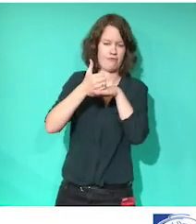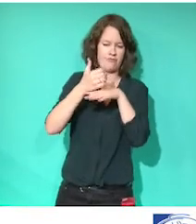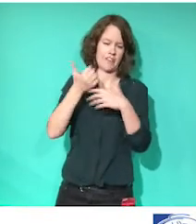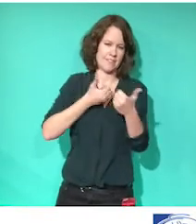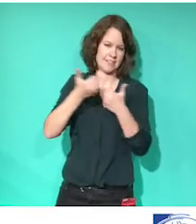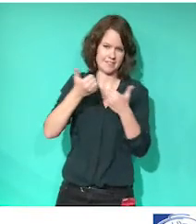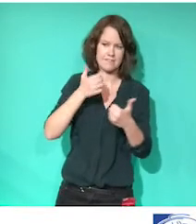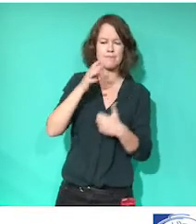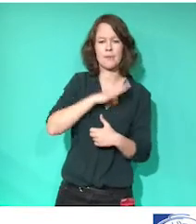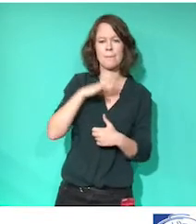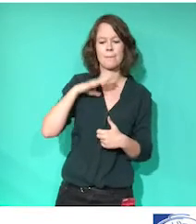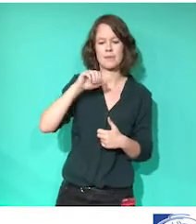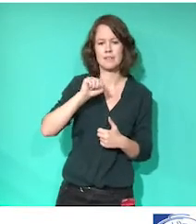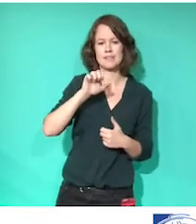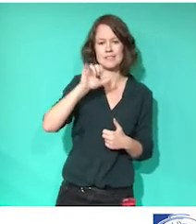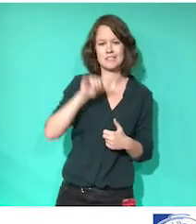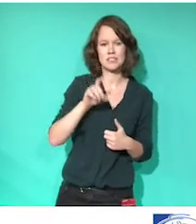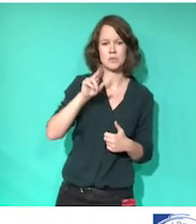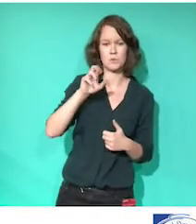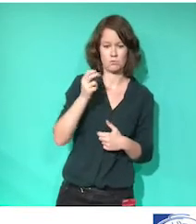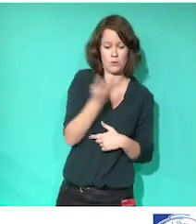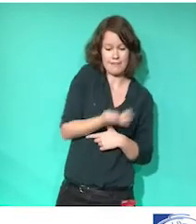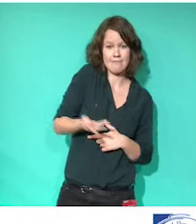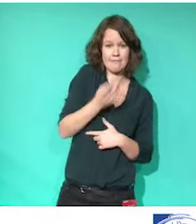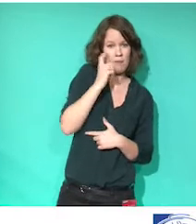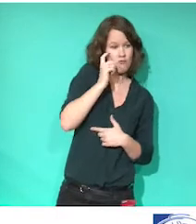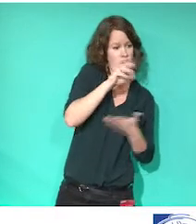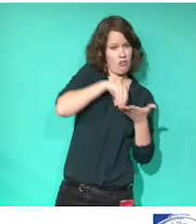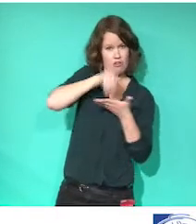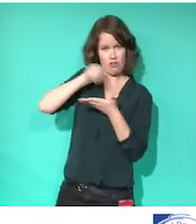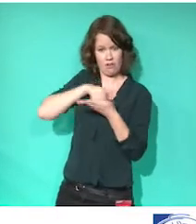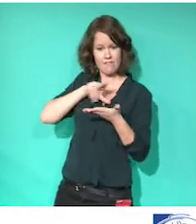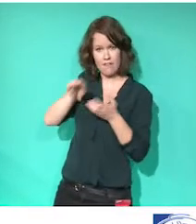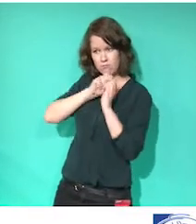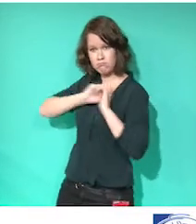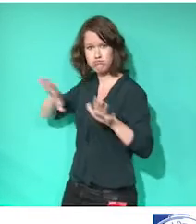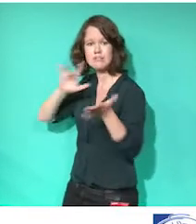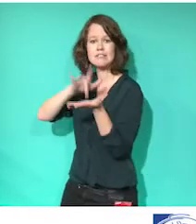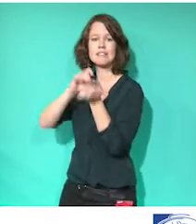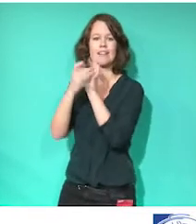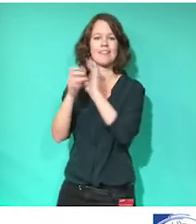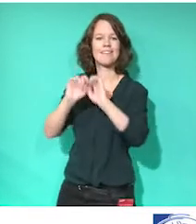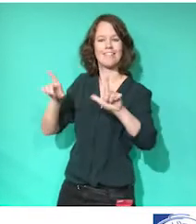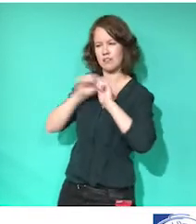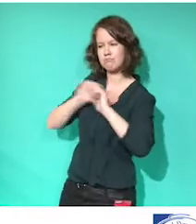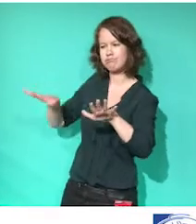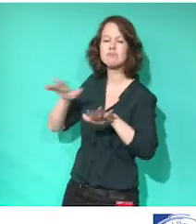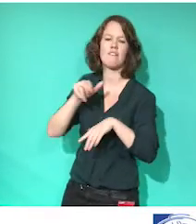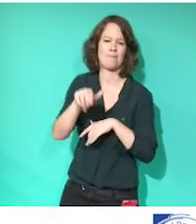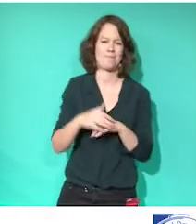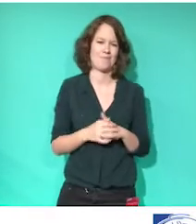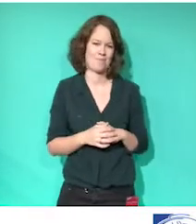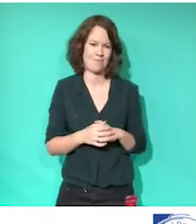4 rapporteurs vont pouvoir mettre en ligne très rapidement l'ensemble des comptes rendus des ateliers auxquels vous avez